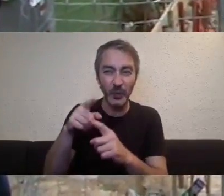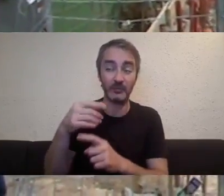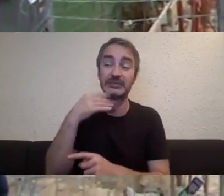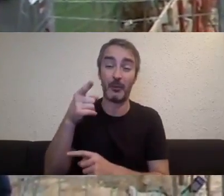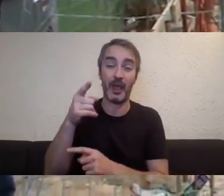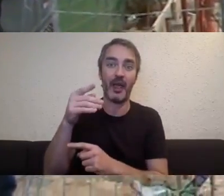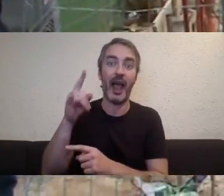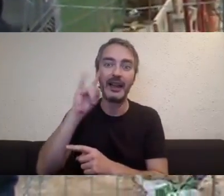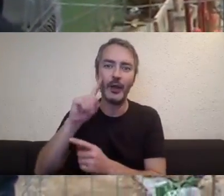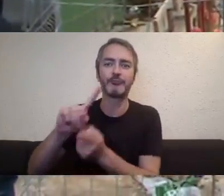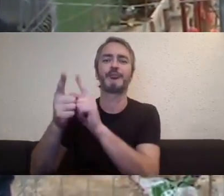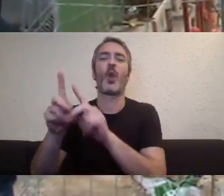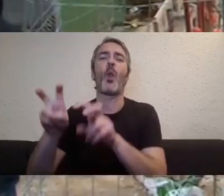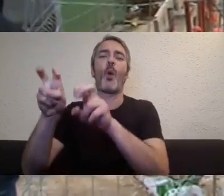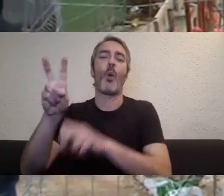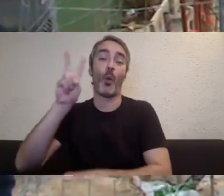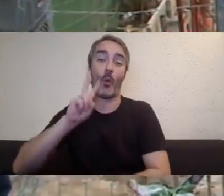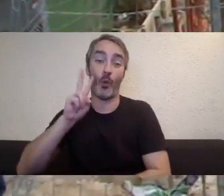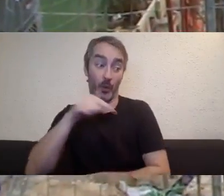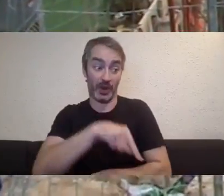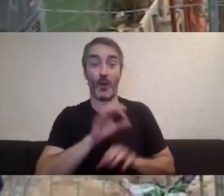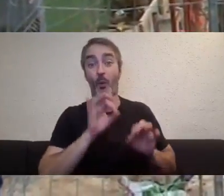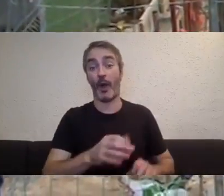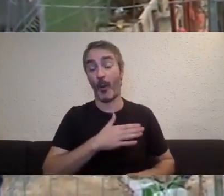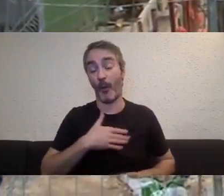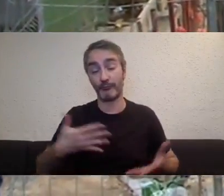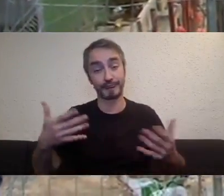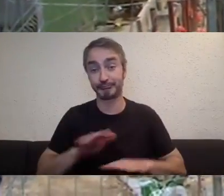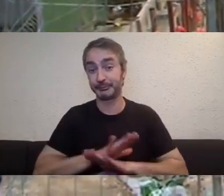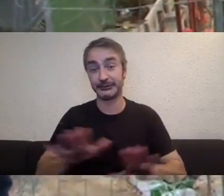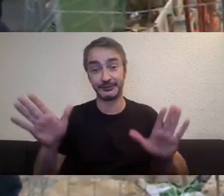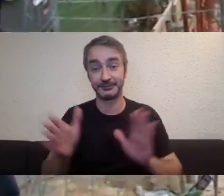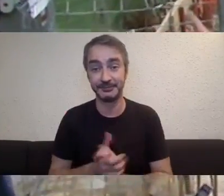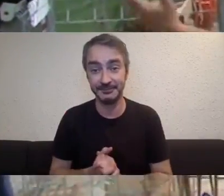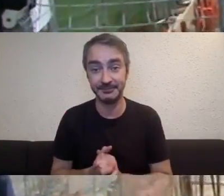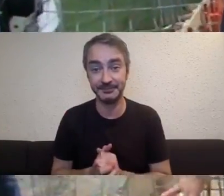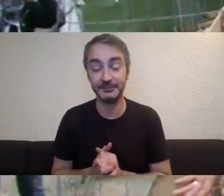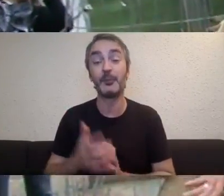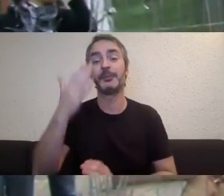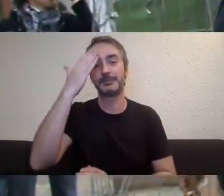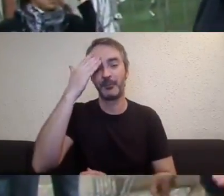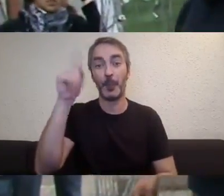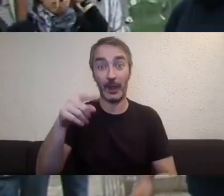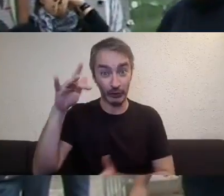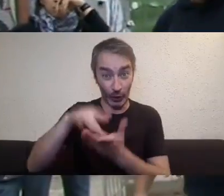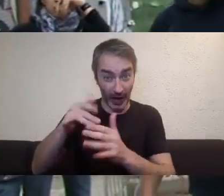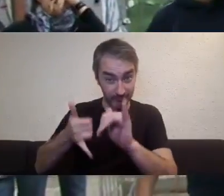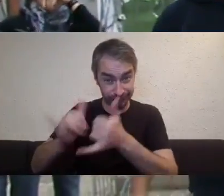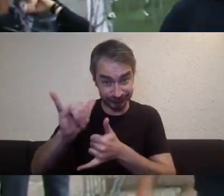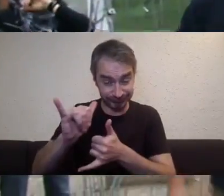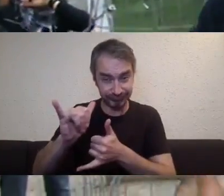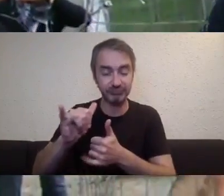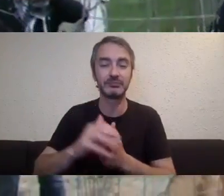una miqueta ens poden donar una idea de què és el que volen fer aquí. I ja està. Dic que quan hi va haver el desallotjament